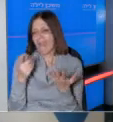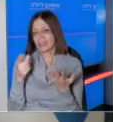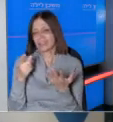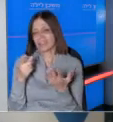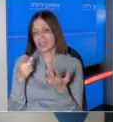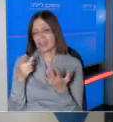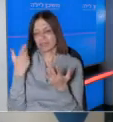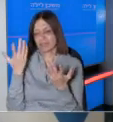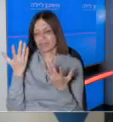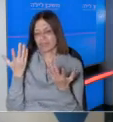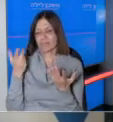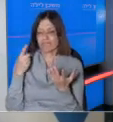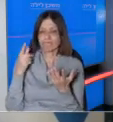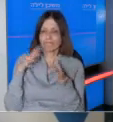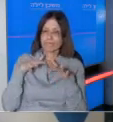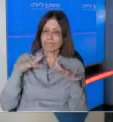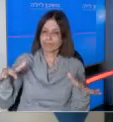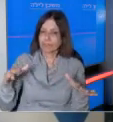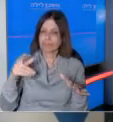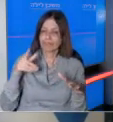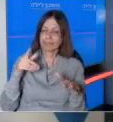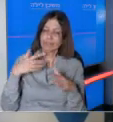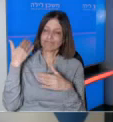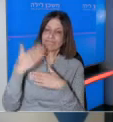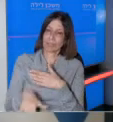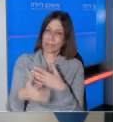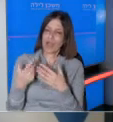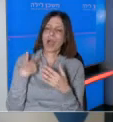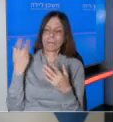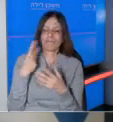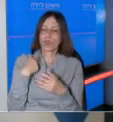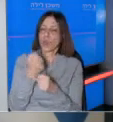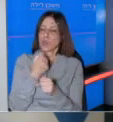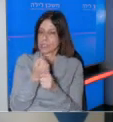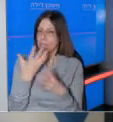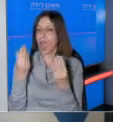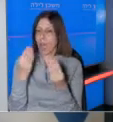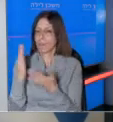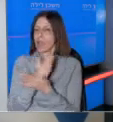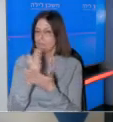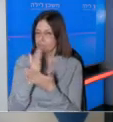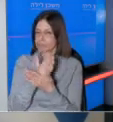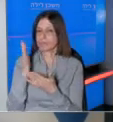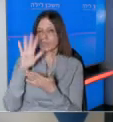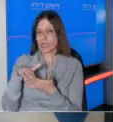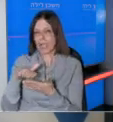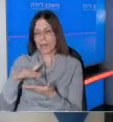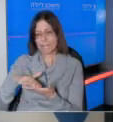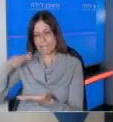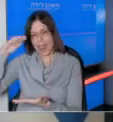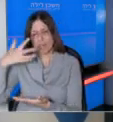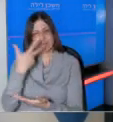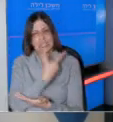הזה שחולף על פנינו יעבור עלינו. בוודאי אנחנו עושים המון בהיערכות, גם היערכות במלאים,